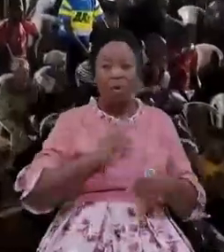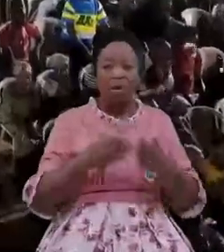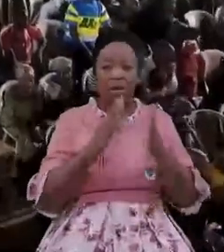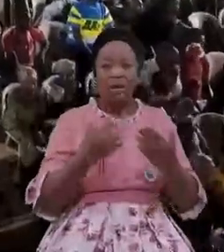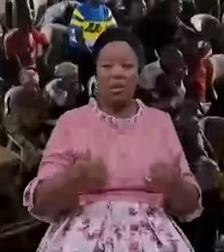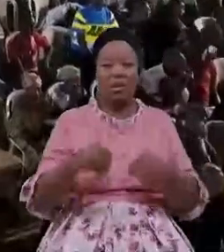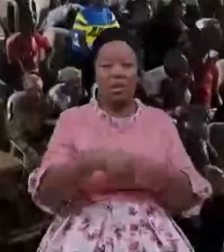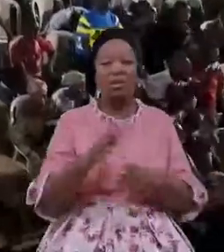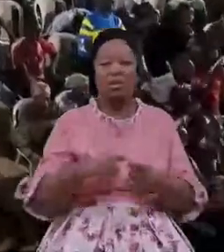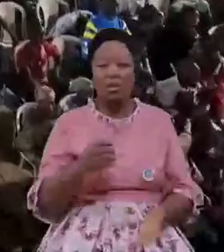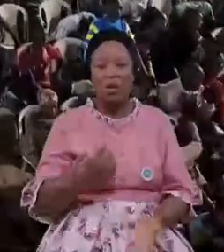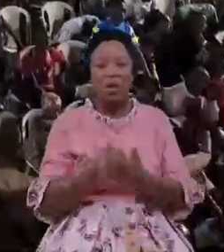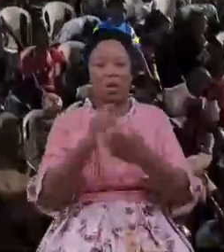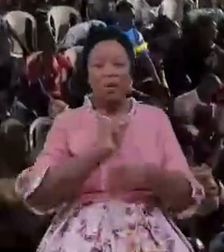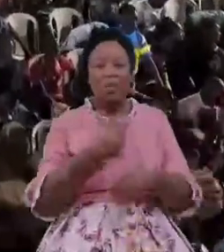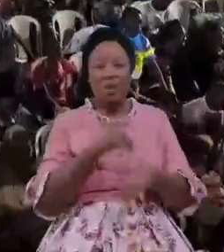coordonner